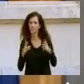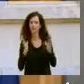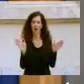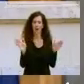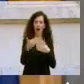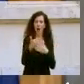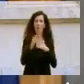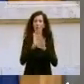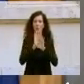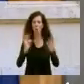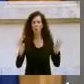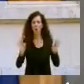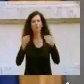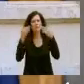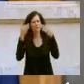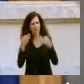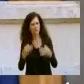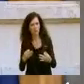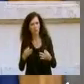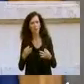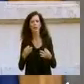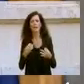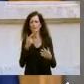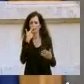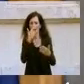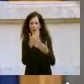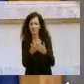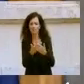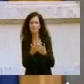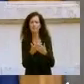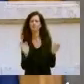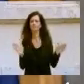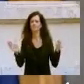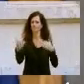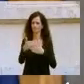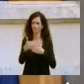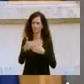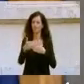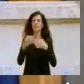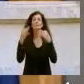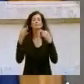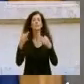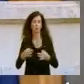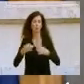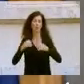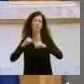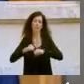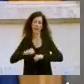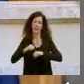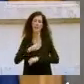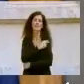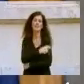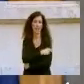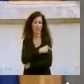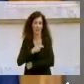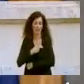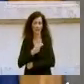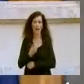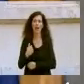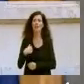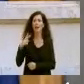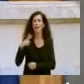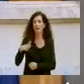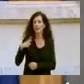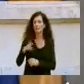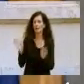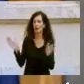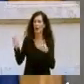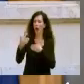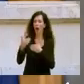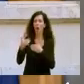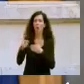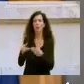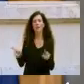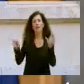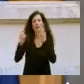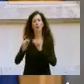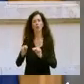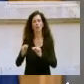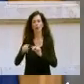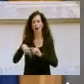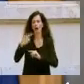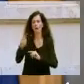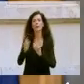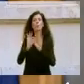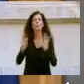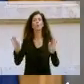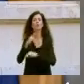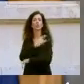ovviamente di sicurezza sanitaria ci aspettiamo aule rinnovate a settembre ci